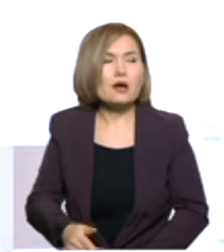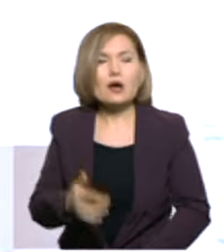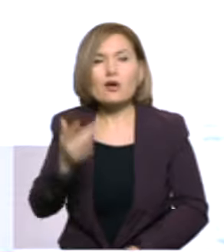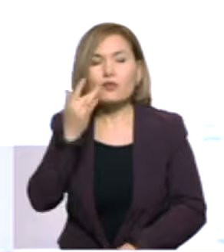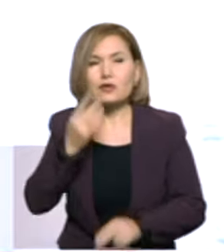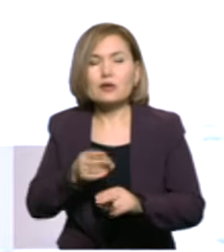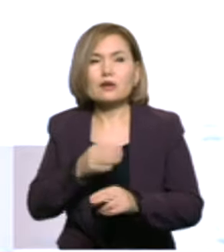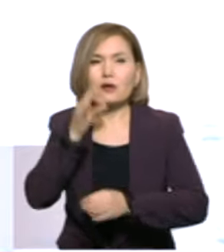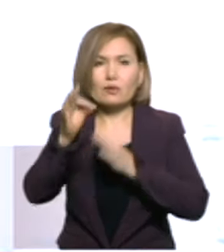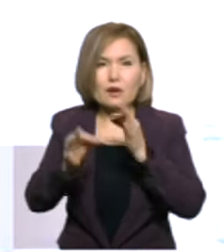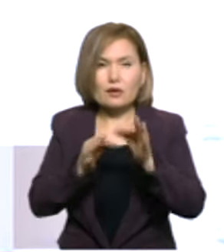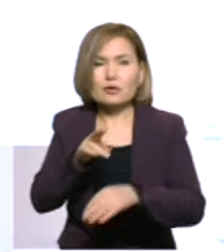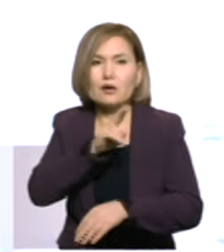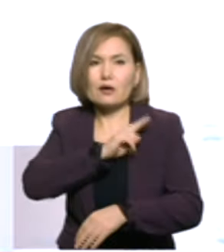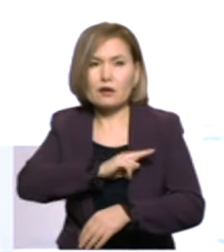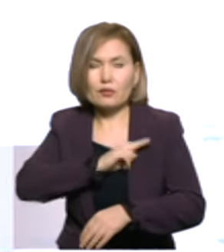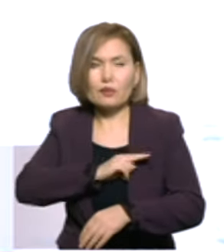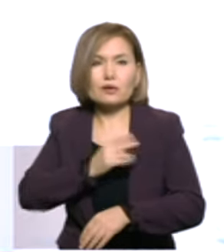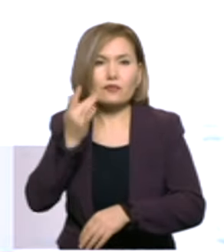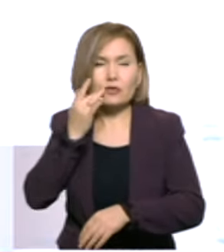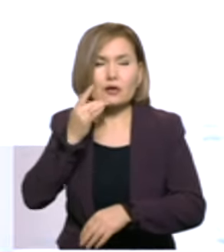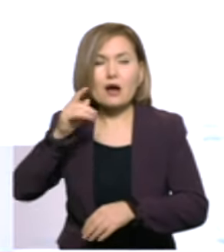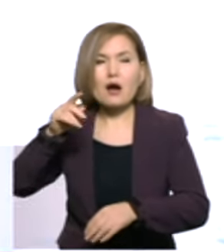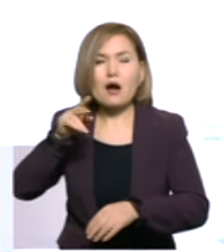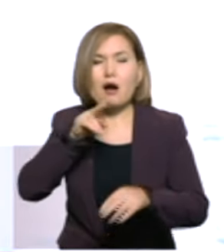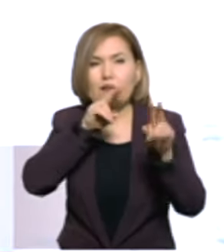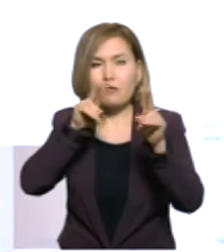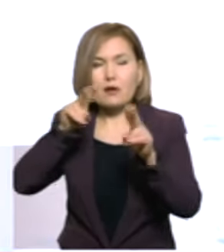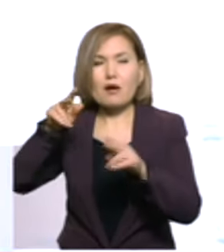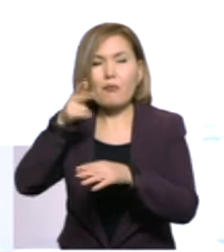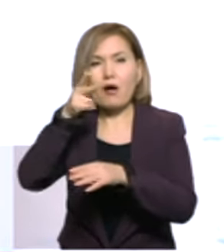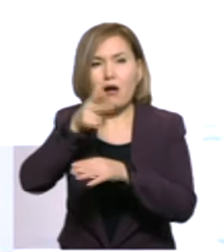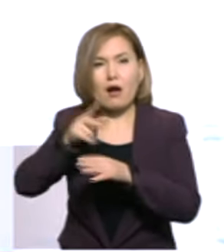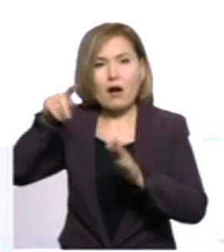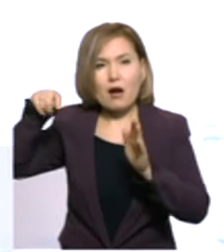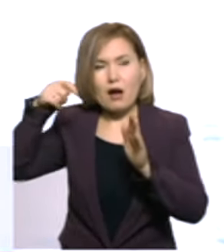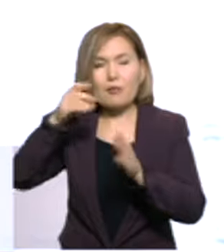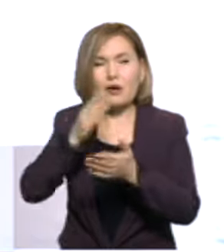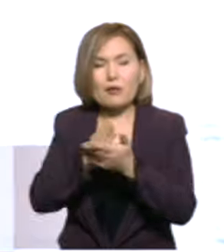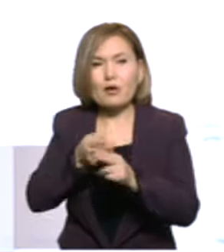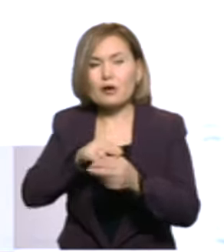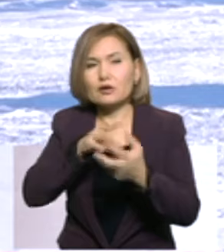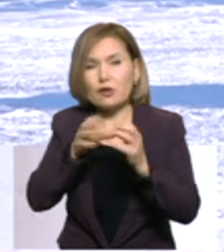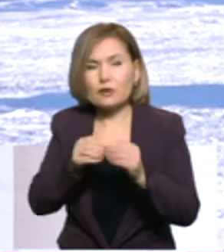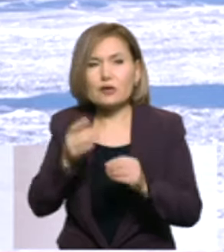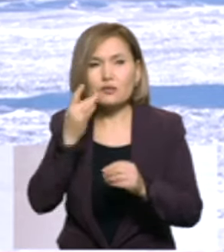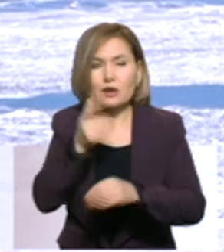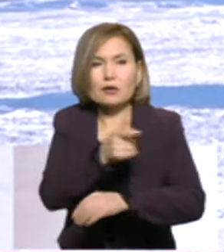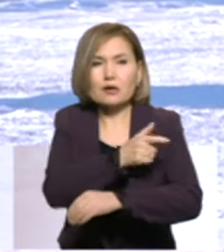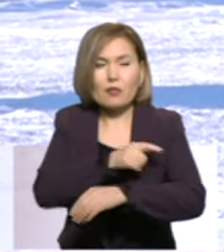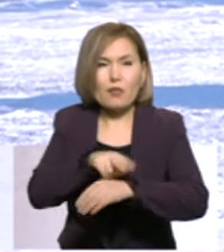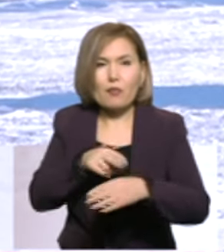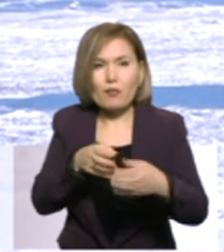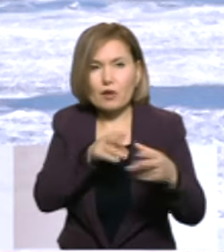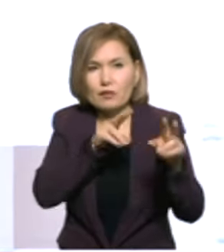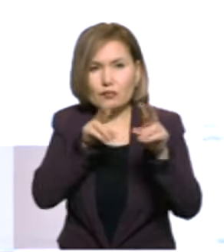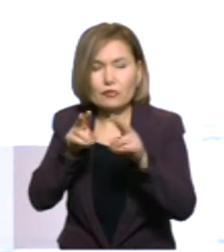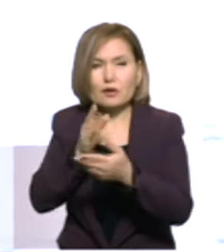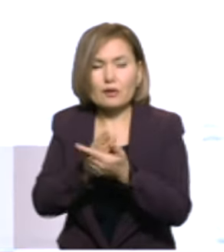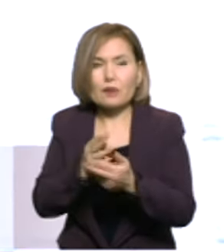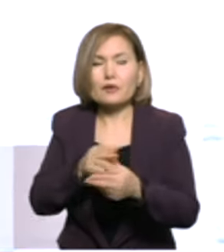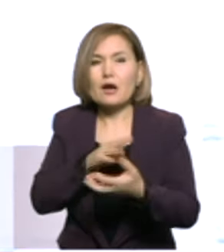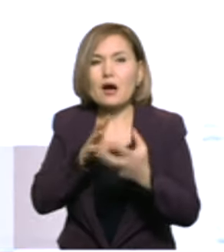міндет атқарамыз. Өзіміз топ болып, үш адамнан, екі адамнан топ болып жүреміз осында. Шортан балығымда кездеседі,